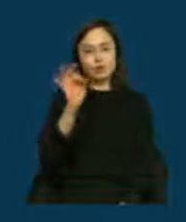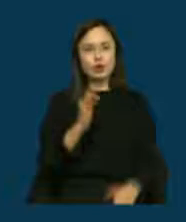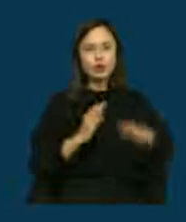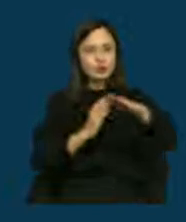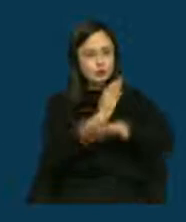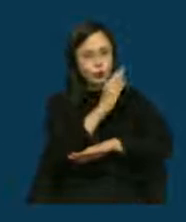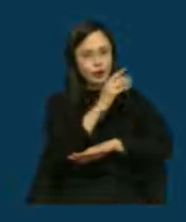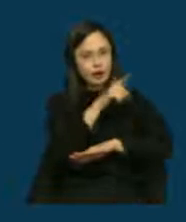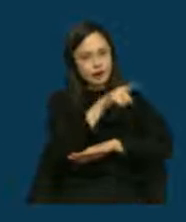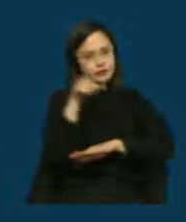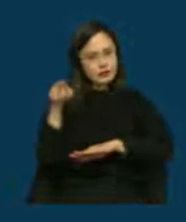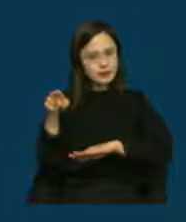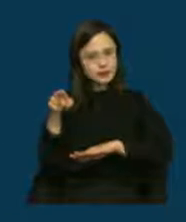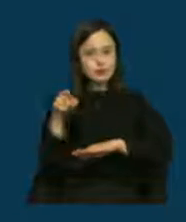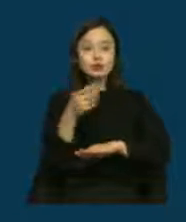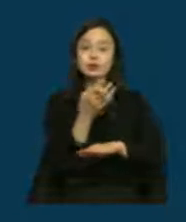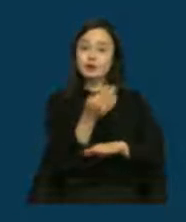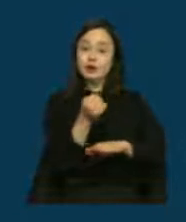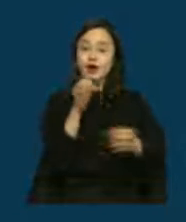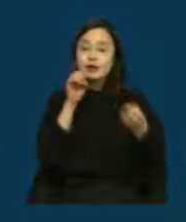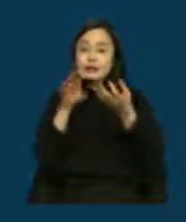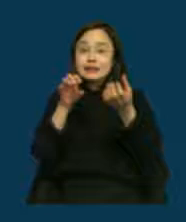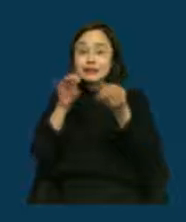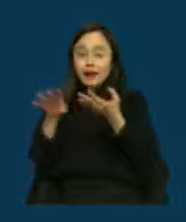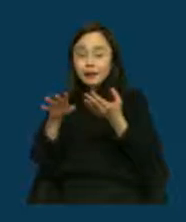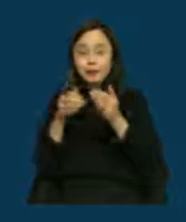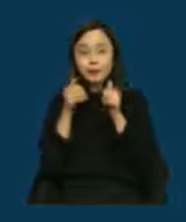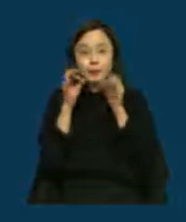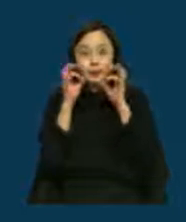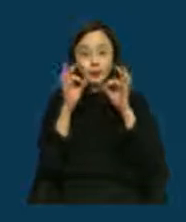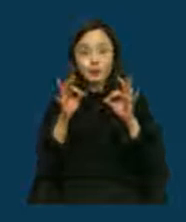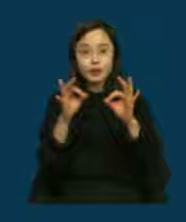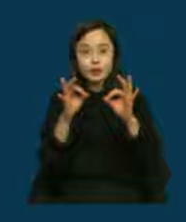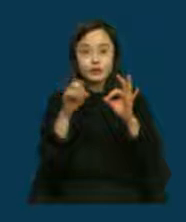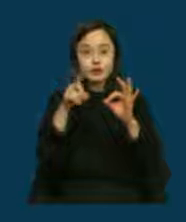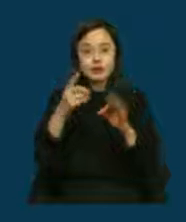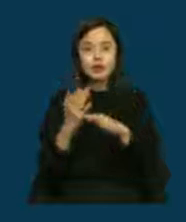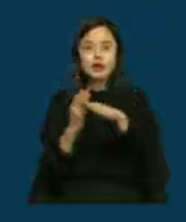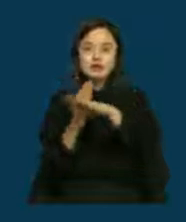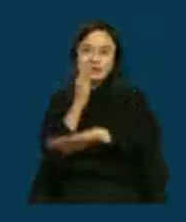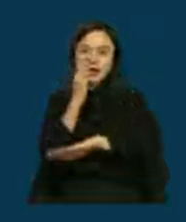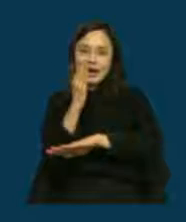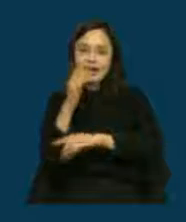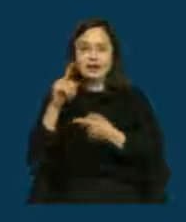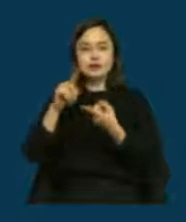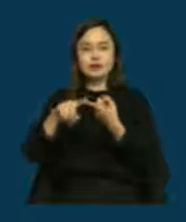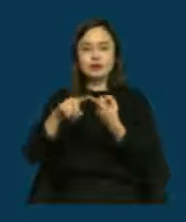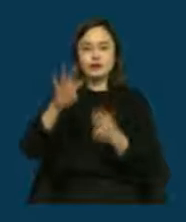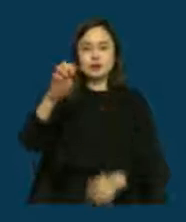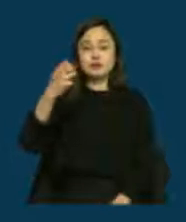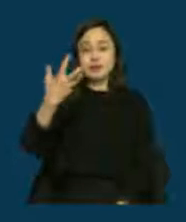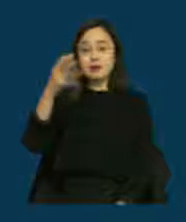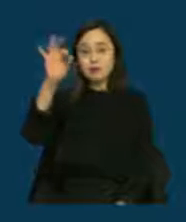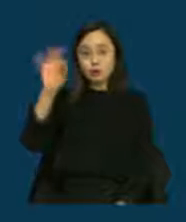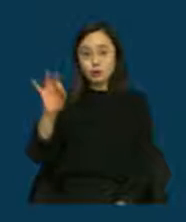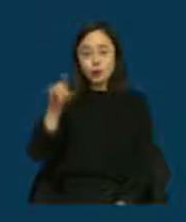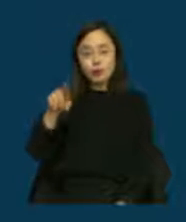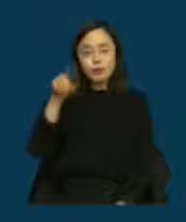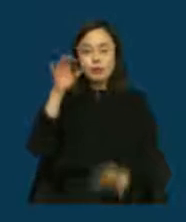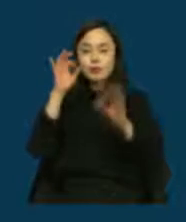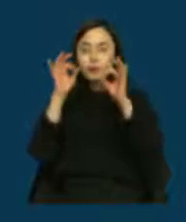명의 차이였습니다. 높다고 응답한 사람들의 74.3%는 적정한 의정비 금액으로 기존